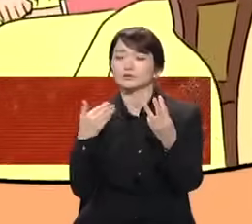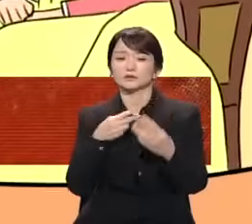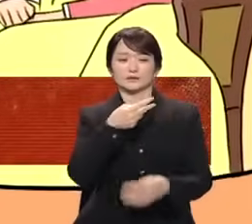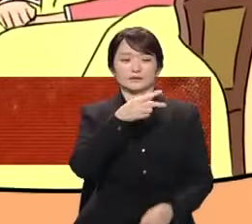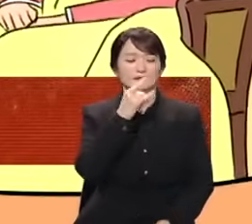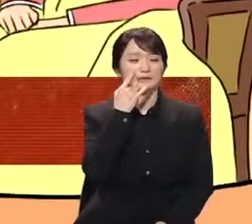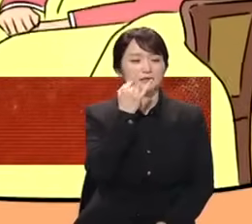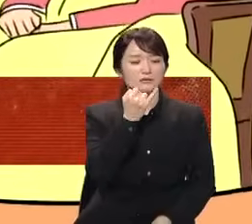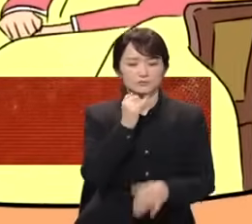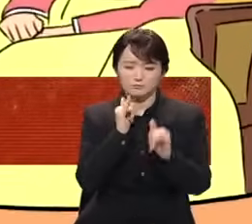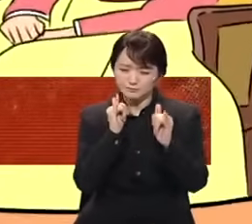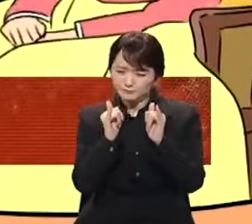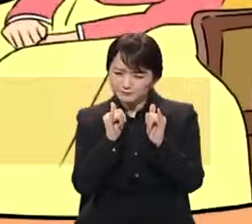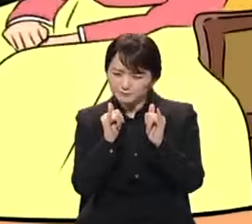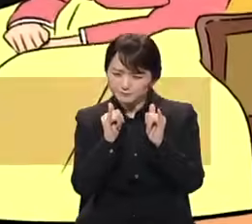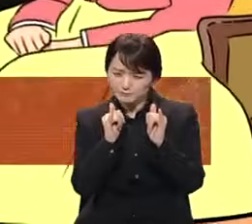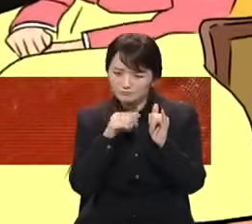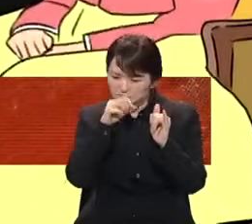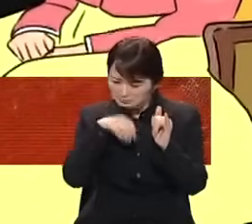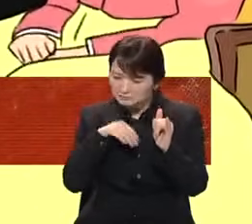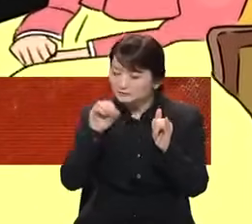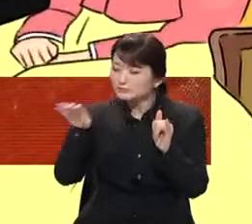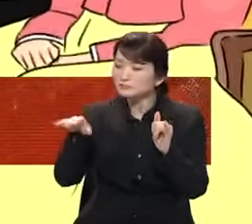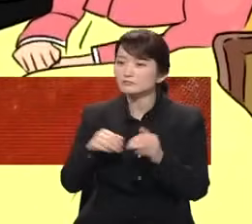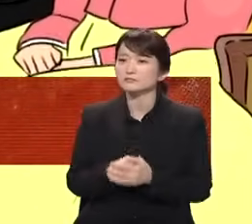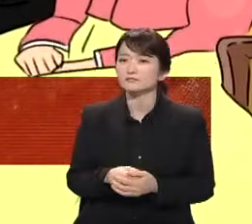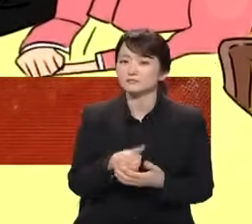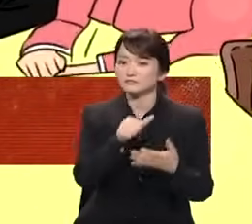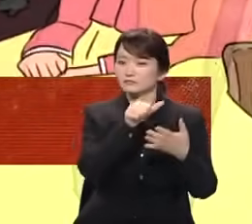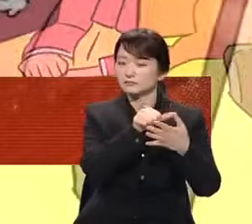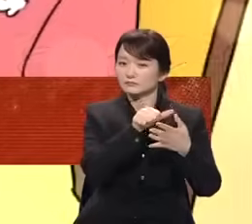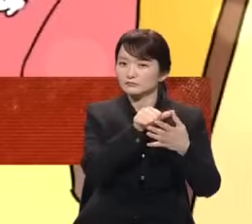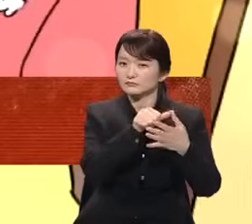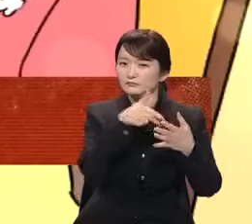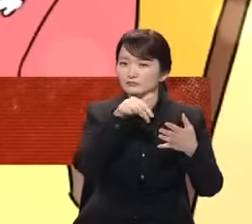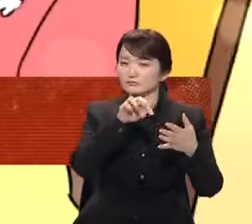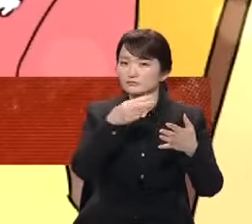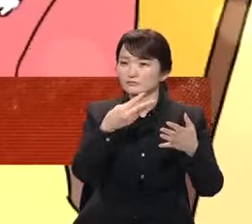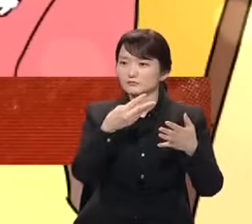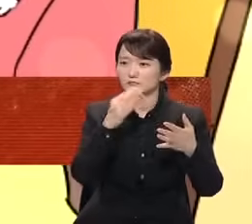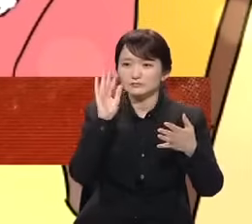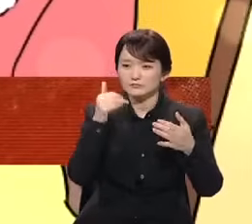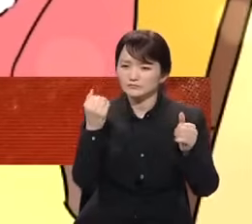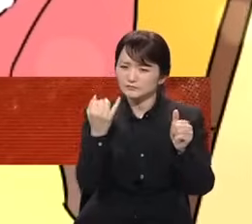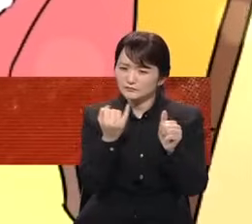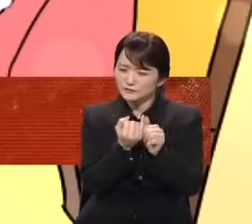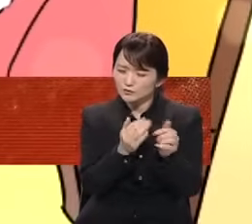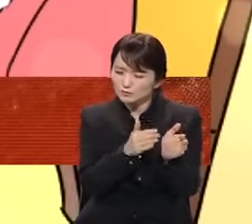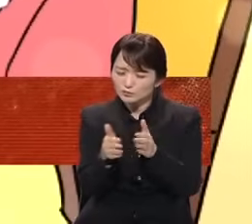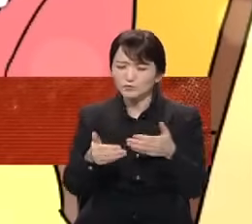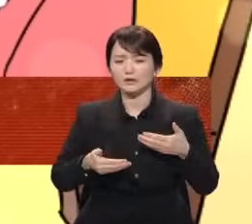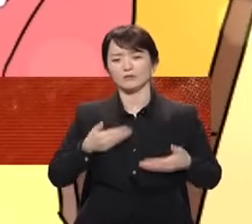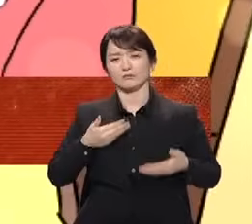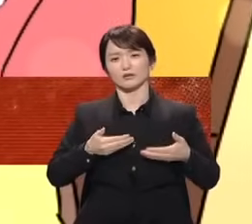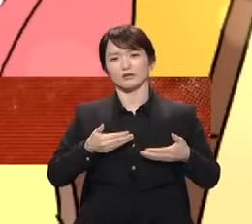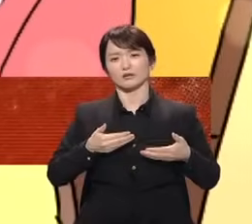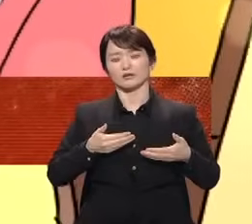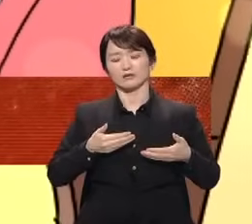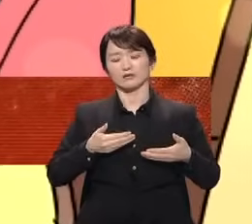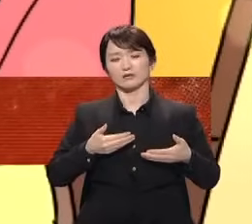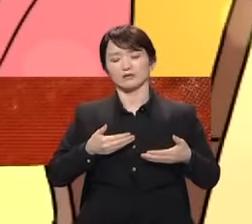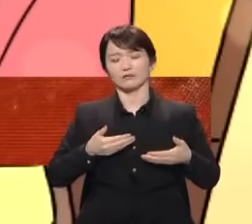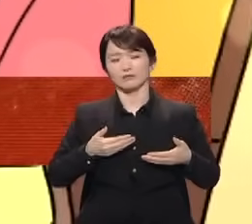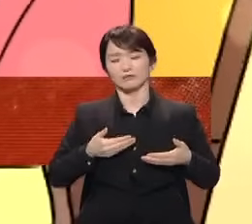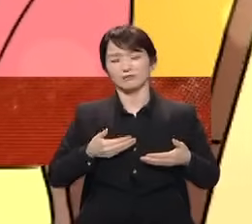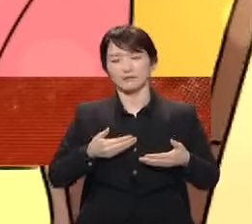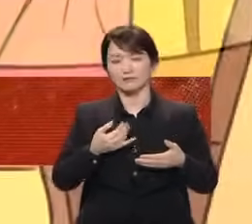시어머니랑 통화를 하는데 시어머님이 지나가면서 뭐 그 큰아들이 지열이면 우리 지열이 요즘 결혼 준비 때문에 바쁜 것 같더라 하셔서 그제서야